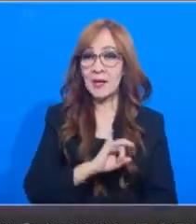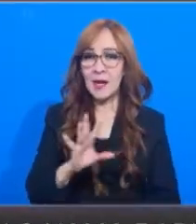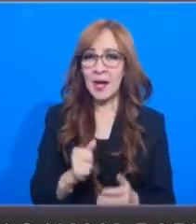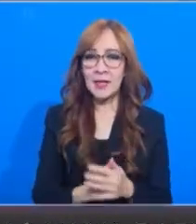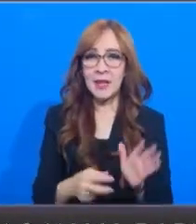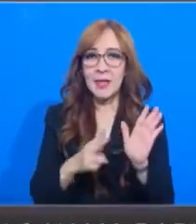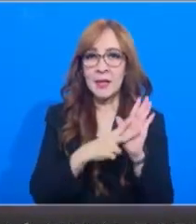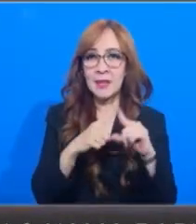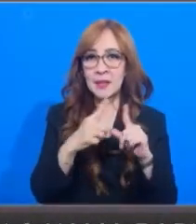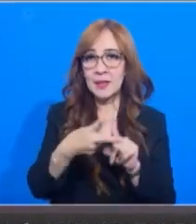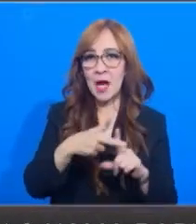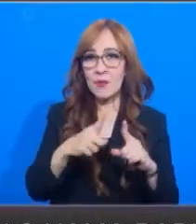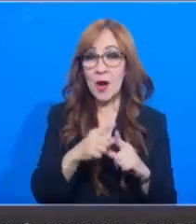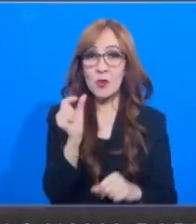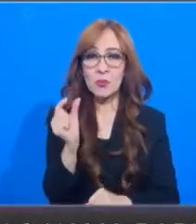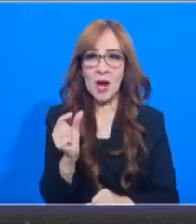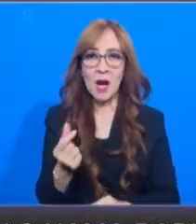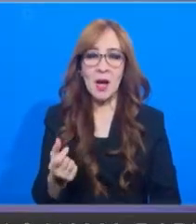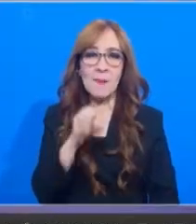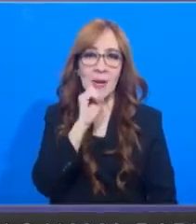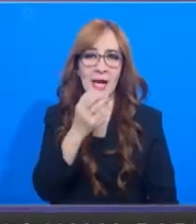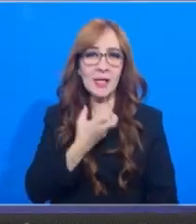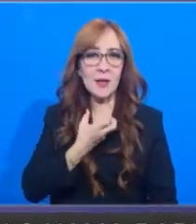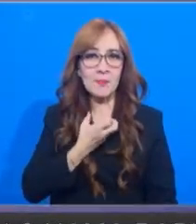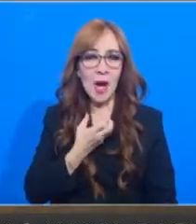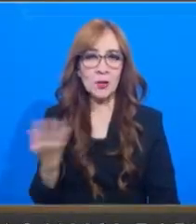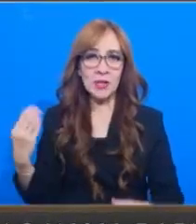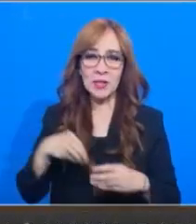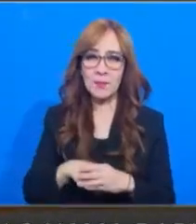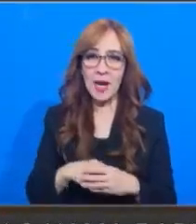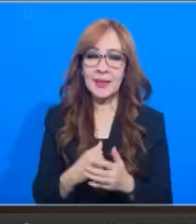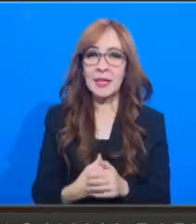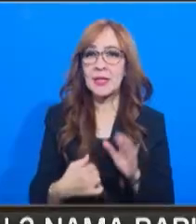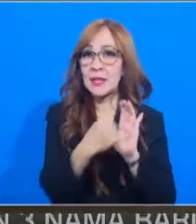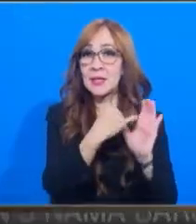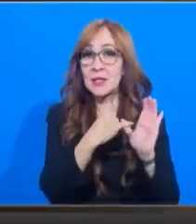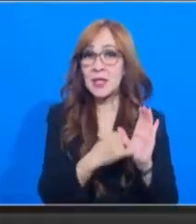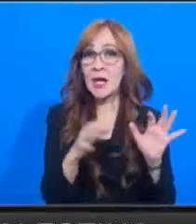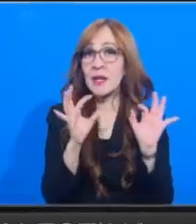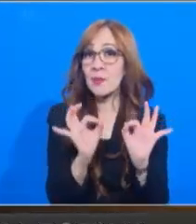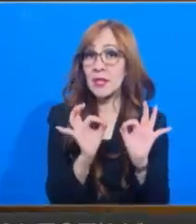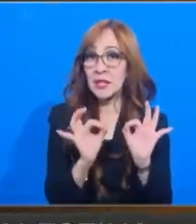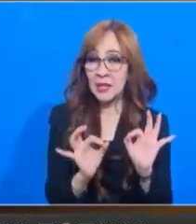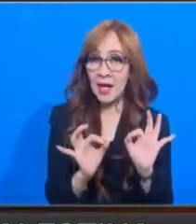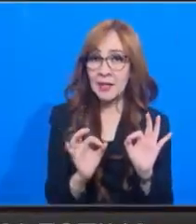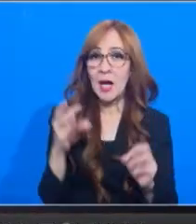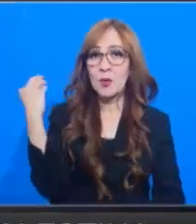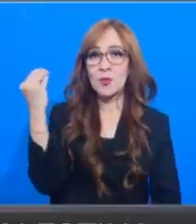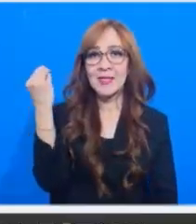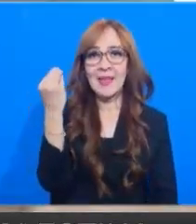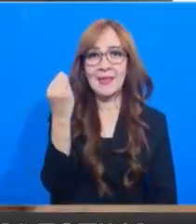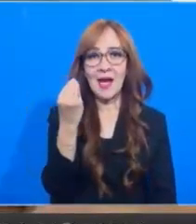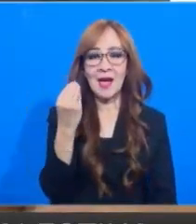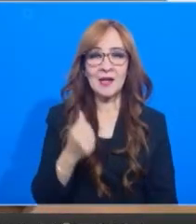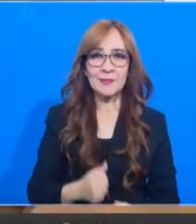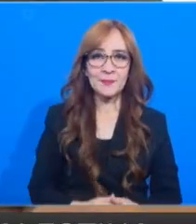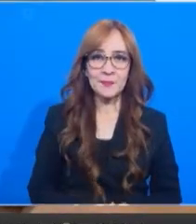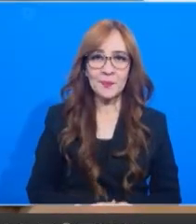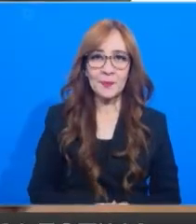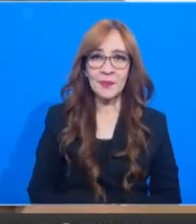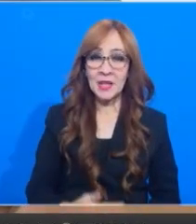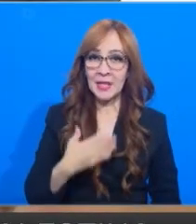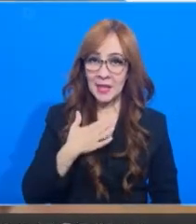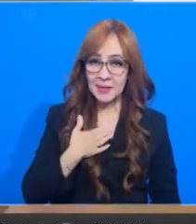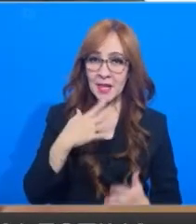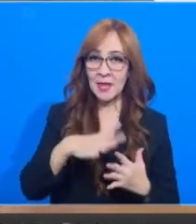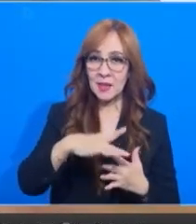mengaku ingin banyak berperan dalam bidang kesenian pariwisata dan pendidikan dan yang saya temui di